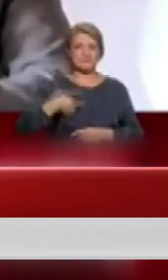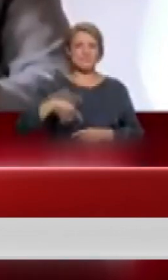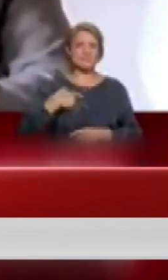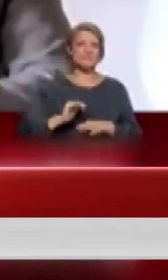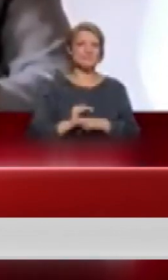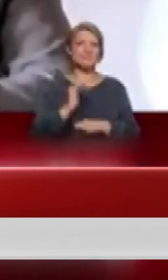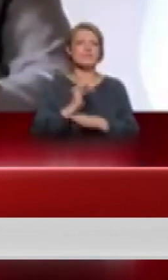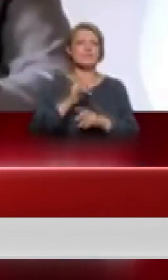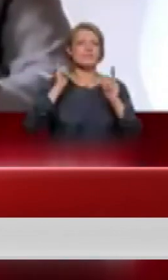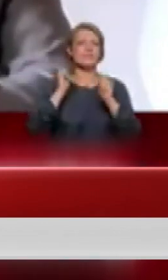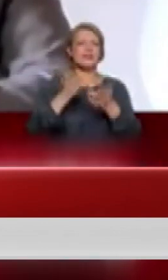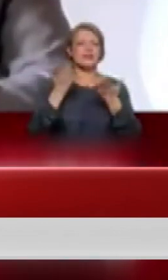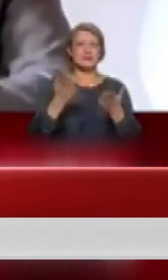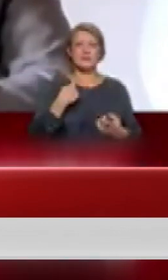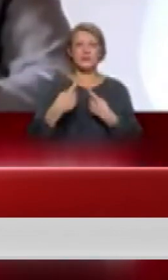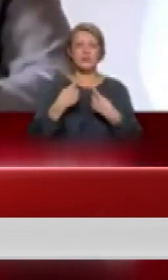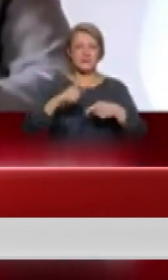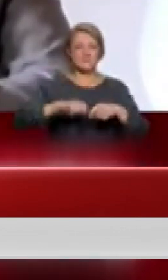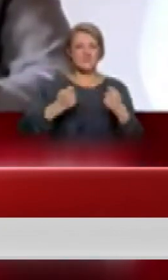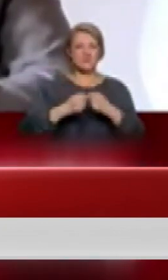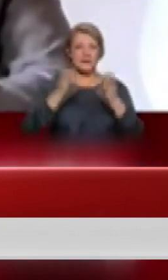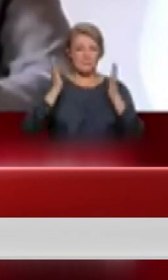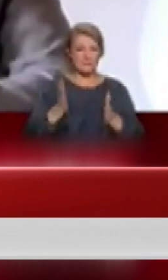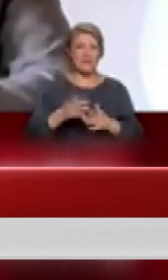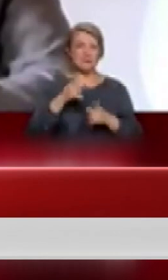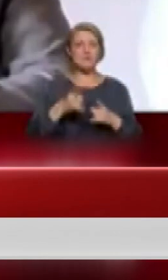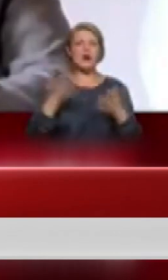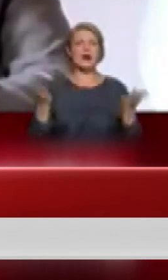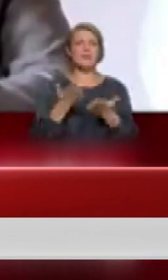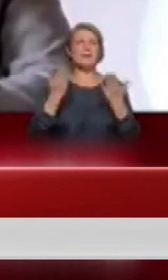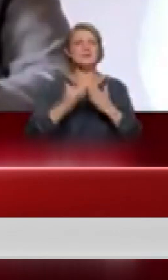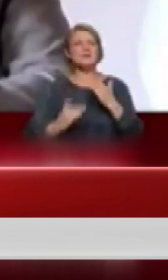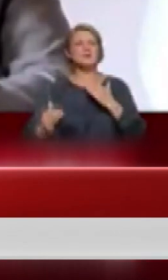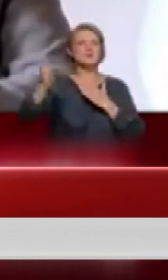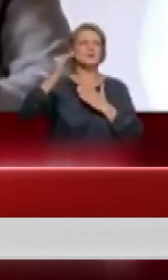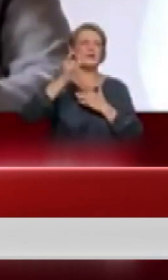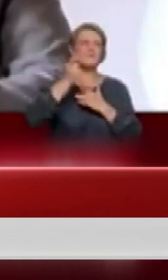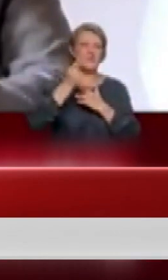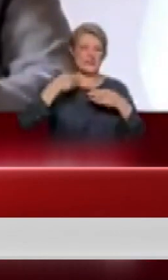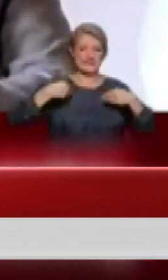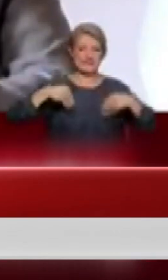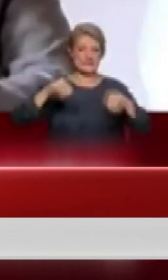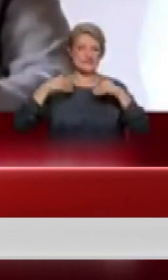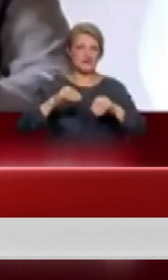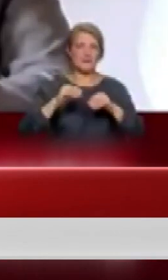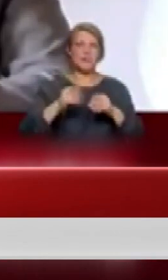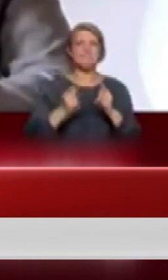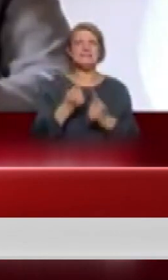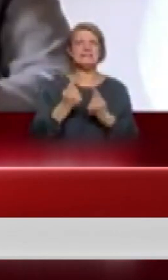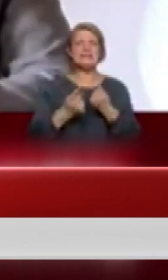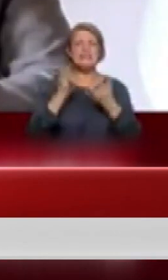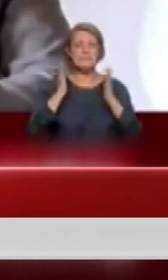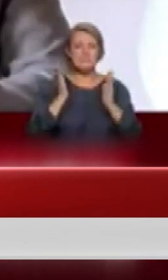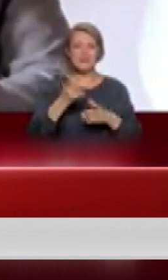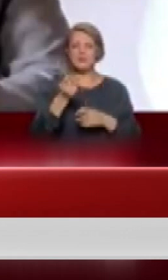yerelde ittifak konusuna dair de çarpıcı mesajlar geldi Başkan Soyer Türkiye yangın yeri diyerek belediyenin yaşadığı